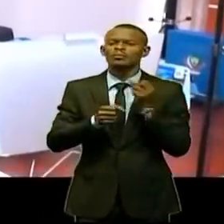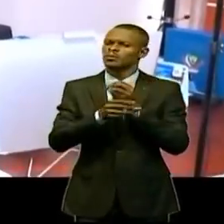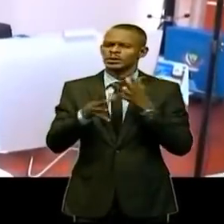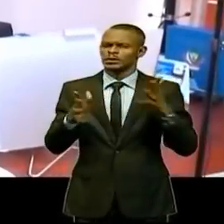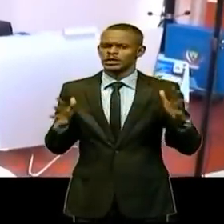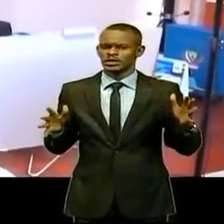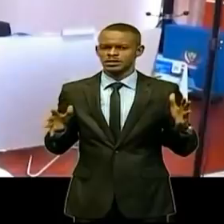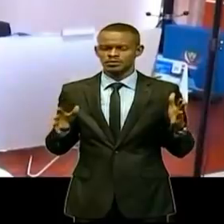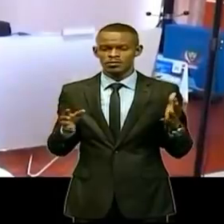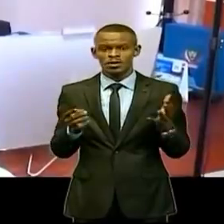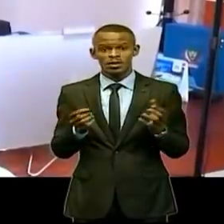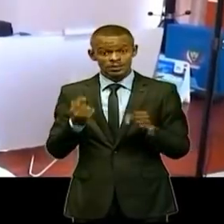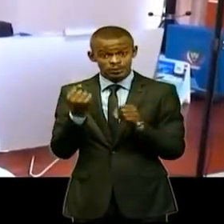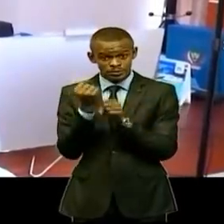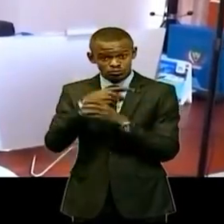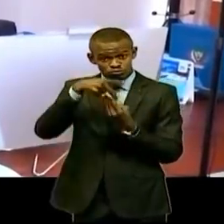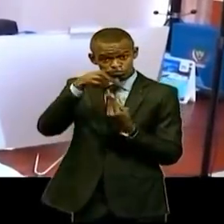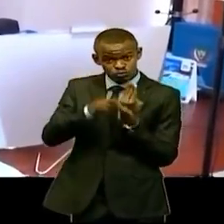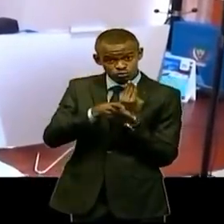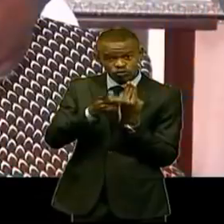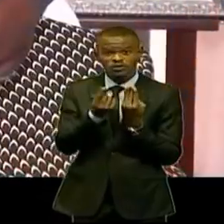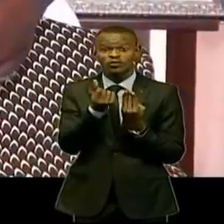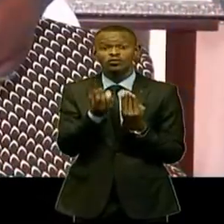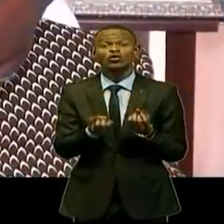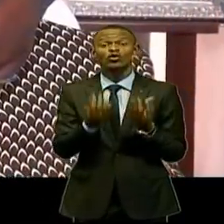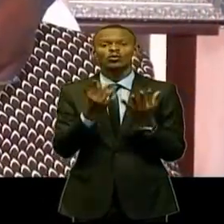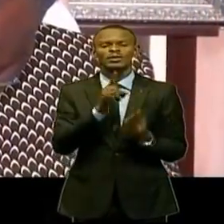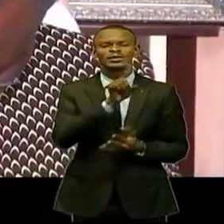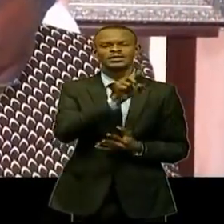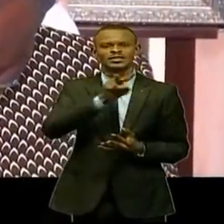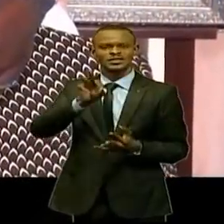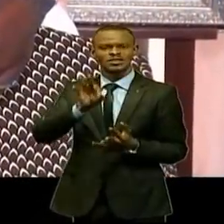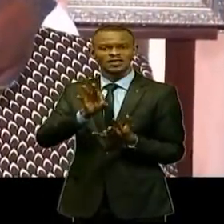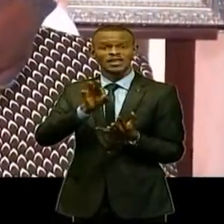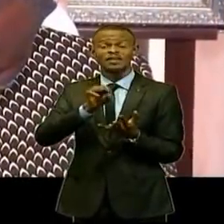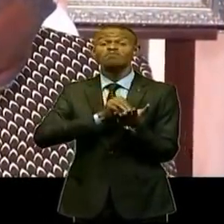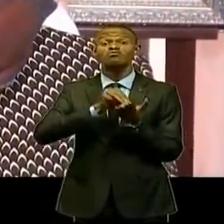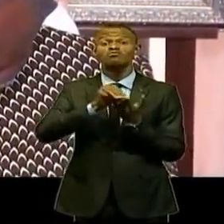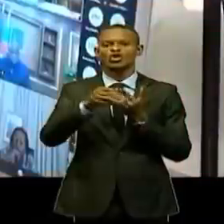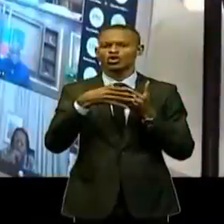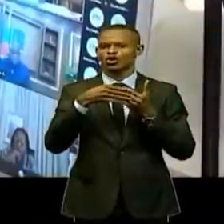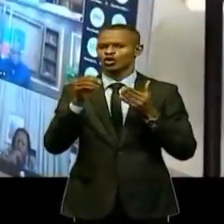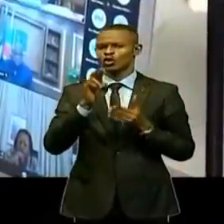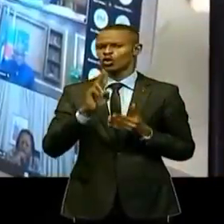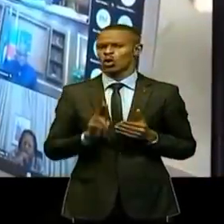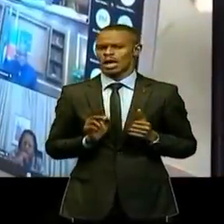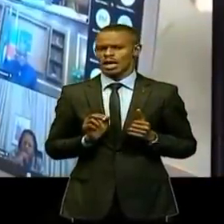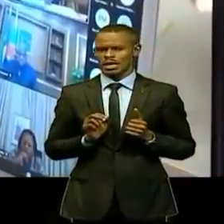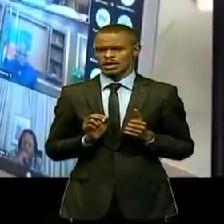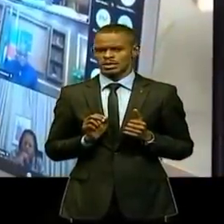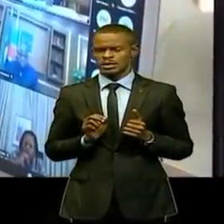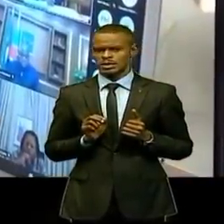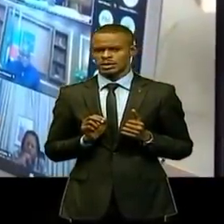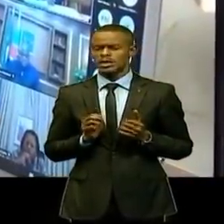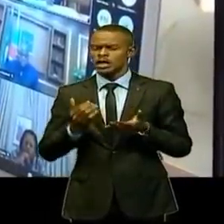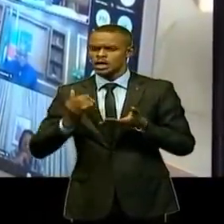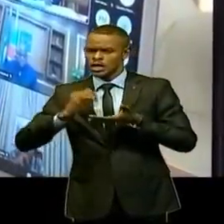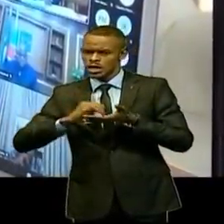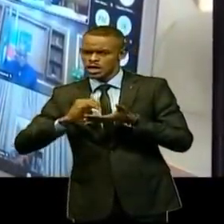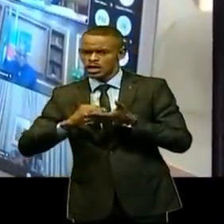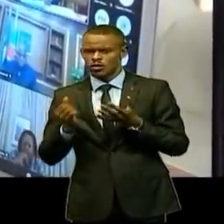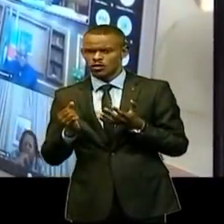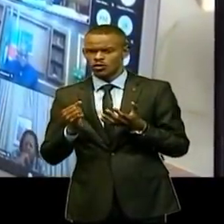projet évalué à près de 129 millions de dollars américains et des faibles moyens de l'Office de gestion de